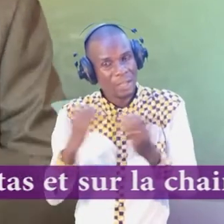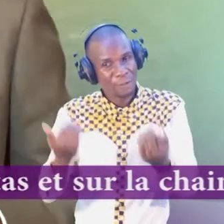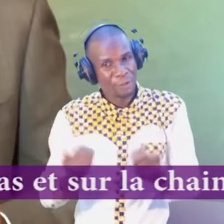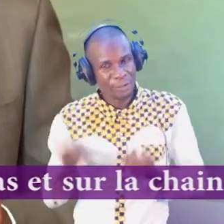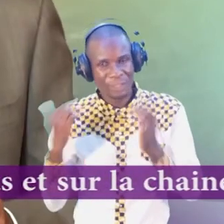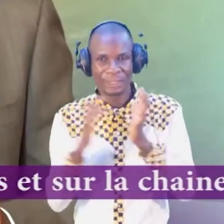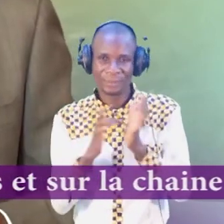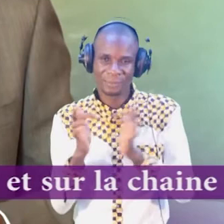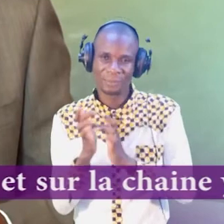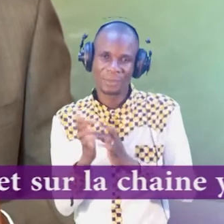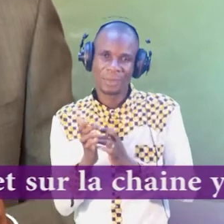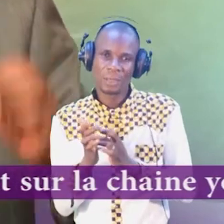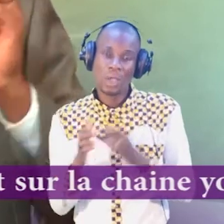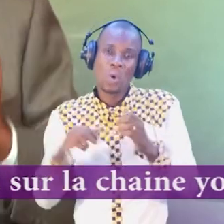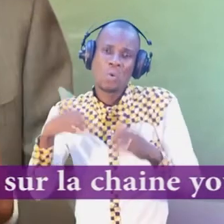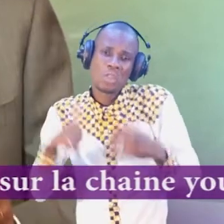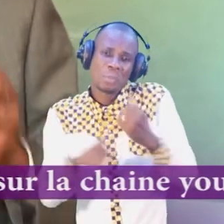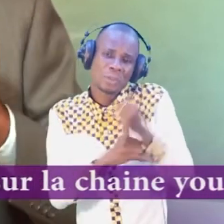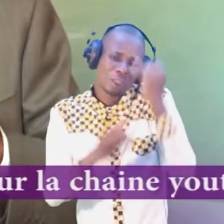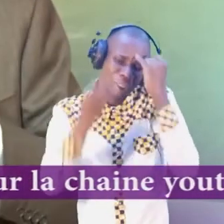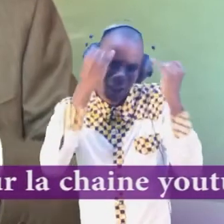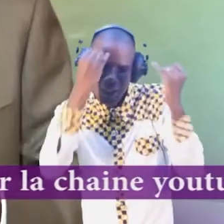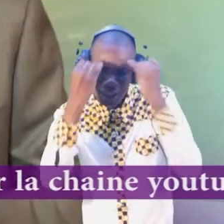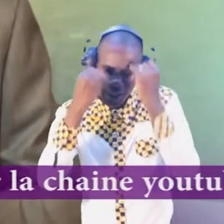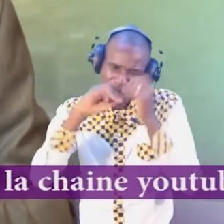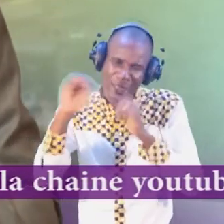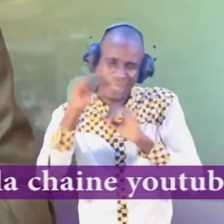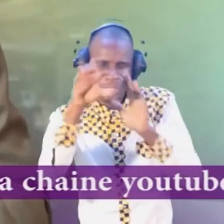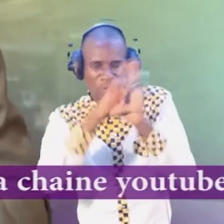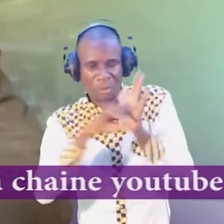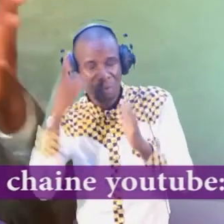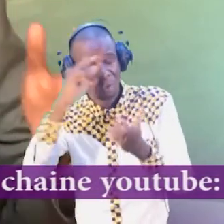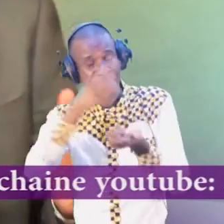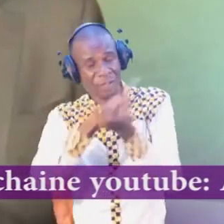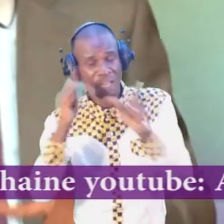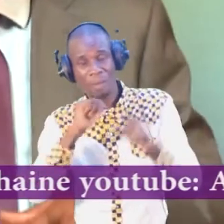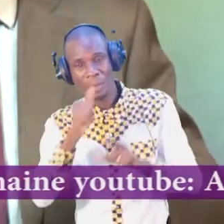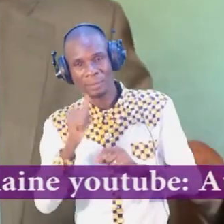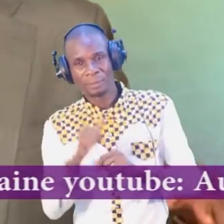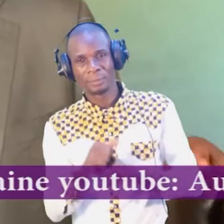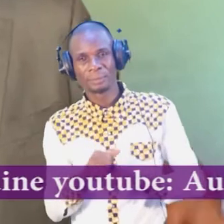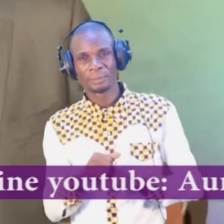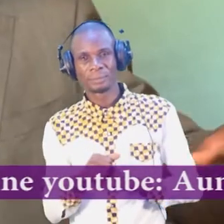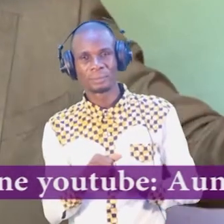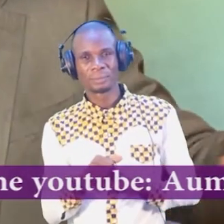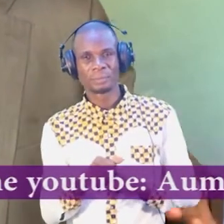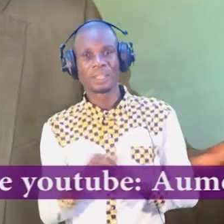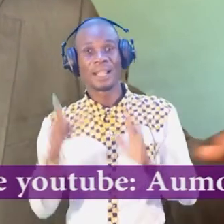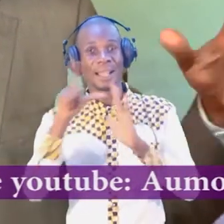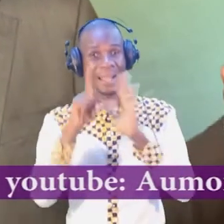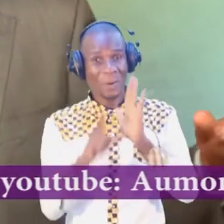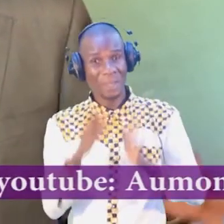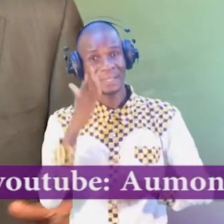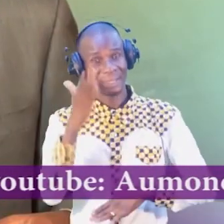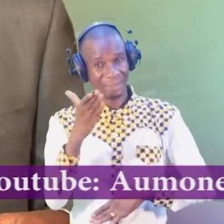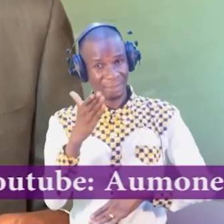Esengo na yo monene ezali na kati ya mokano na ye. Bamosusu bakanisaka ete mibeko zomi ezali